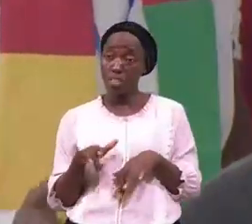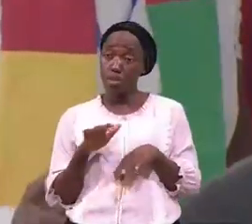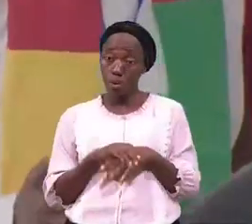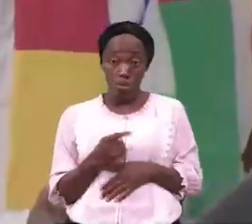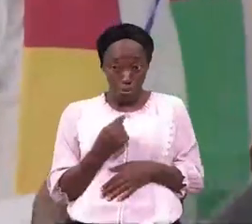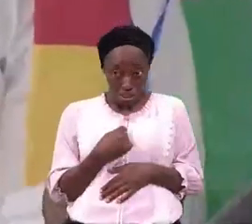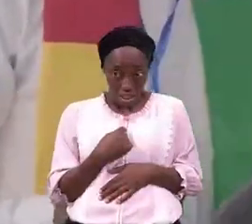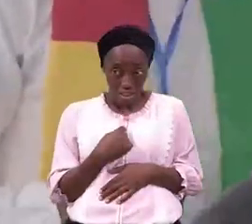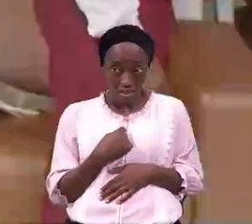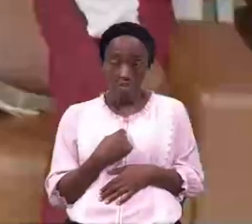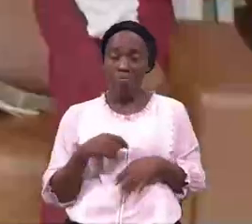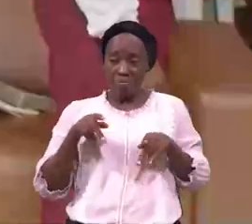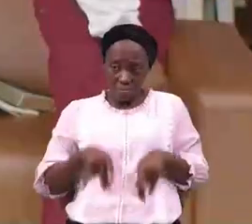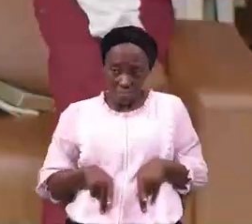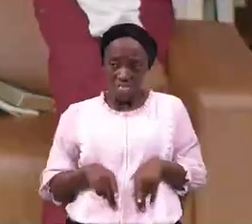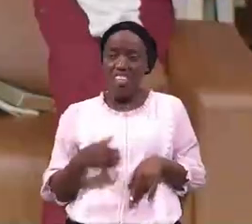vers le Seigneur,